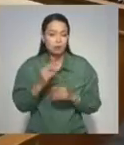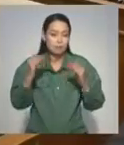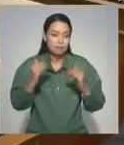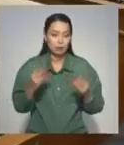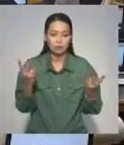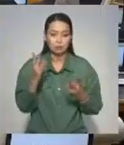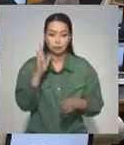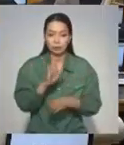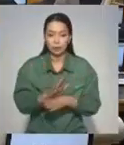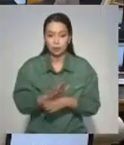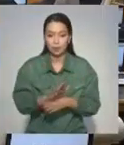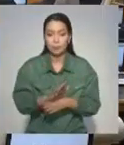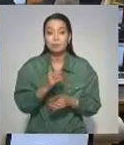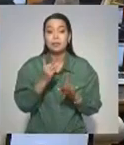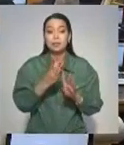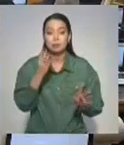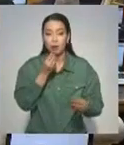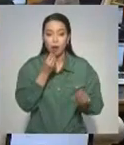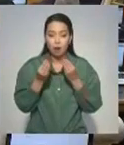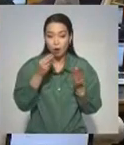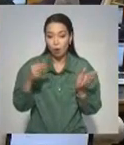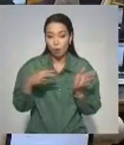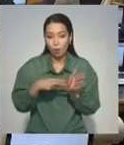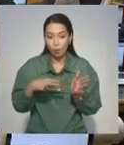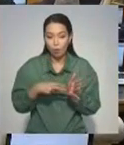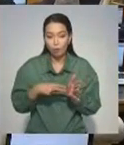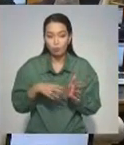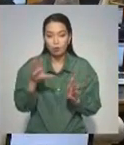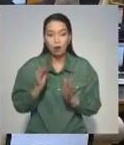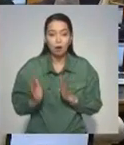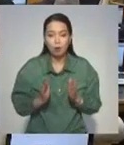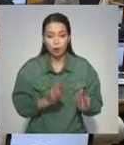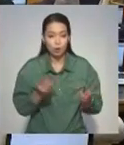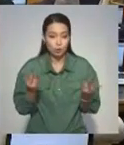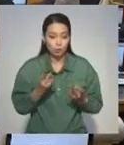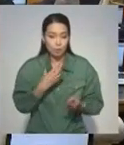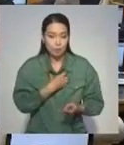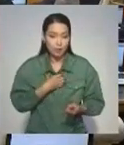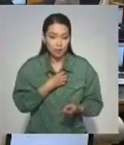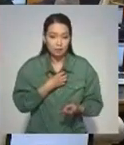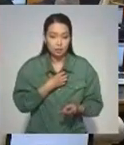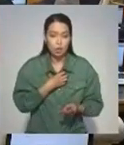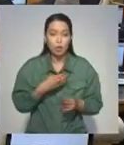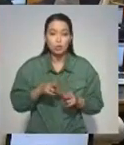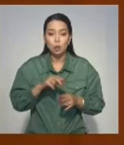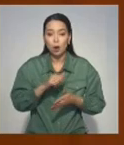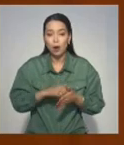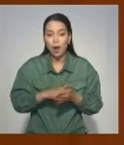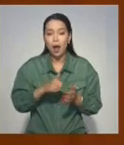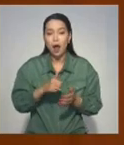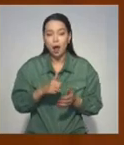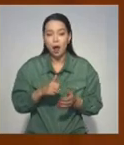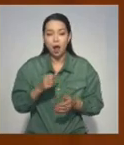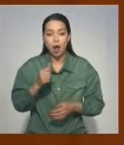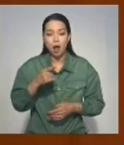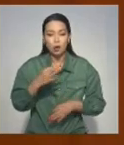межесі қойылды. Ең алдымен азық-түліктің бағасын реттеу аса маңызды. Сол себепті агроөнеркәсіп